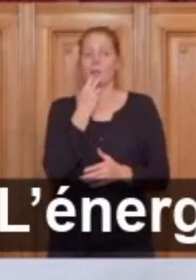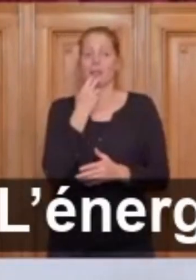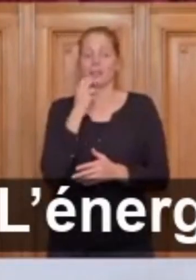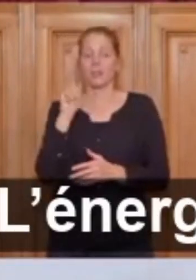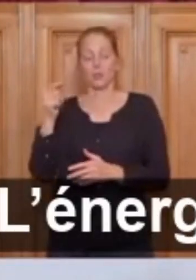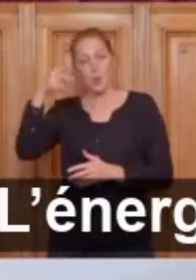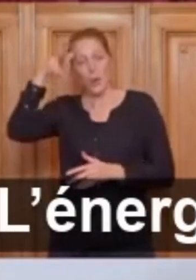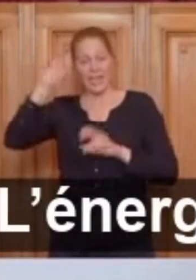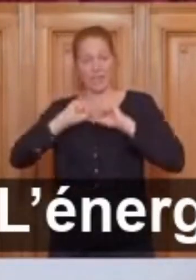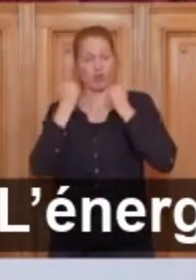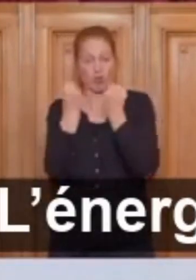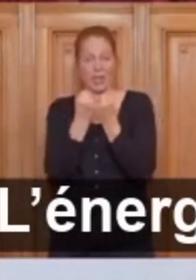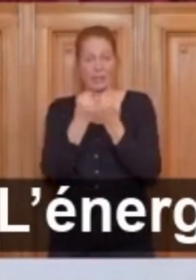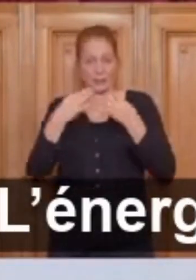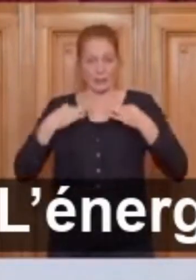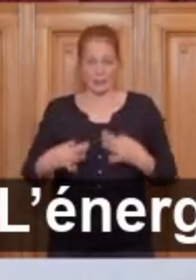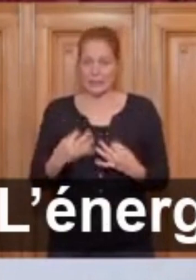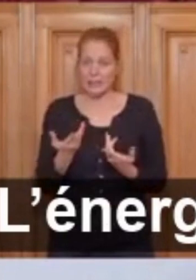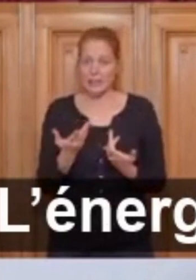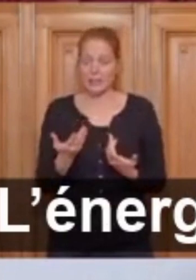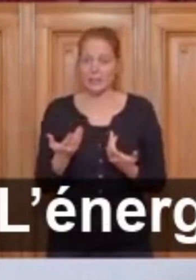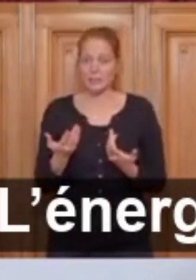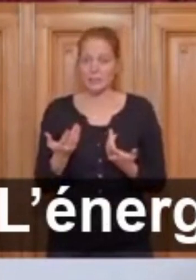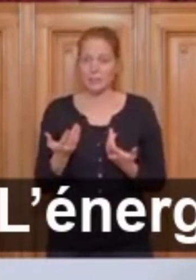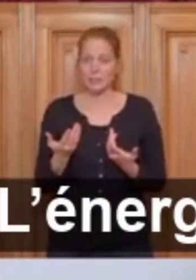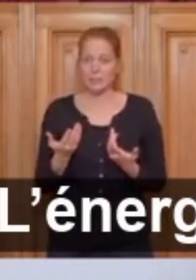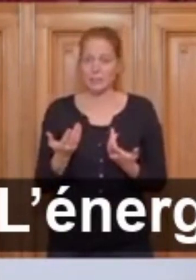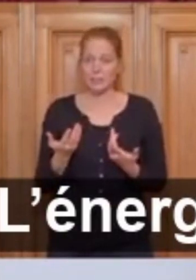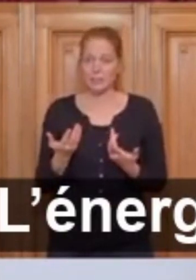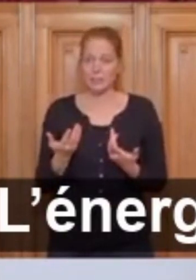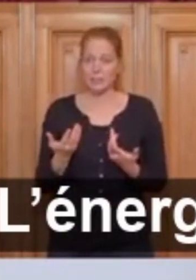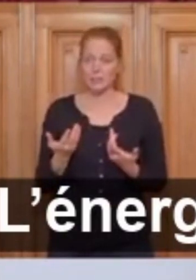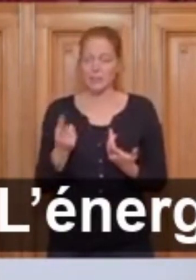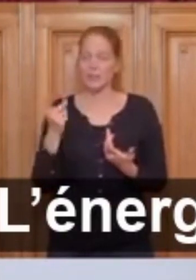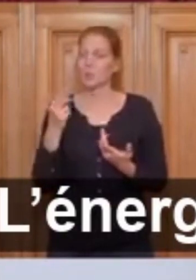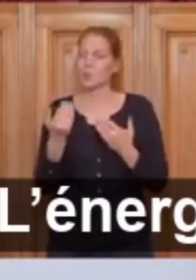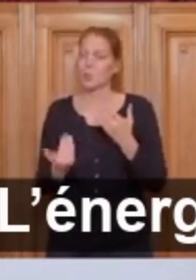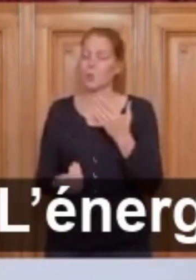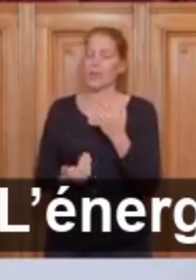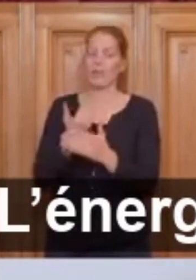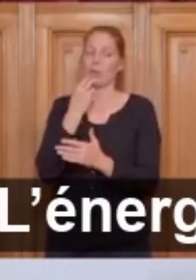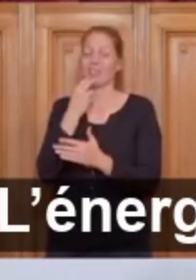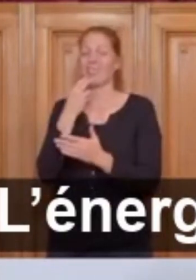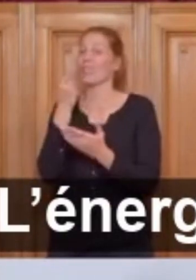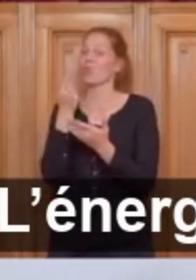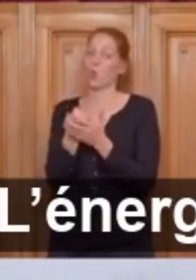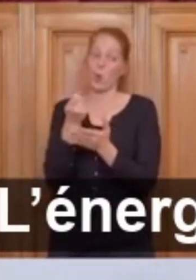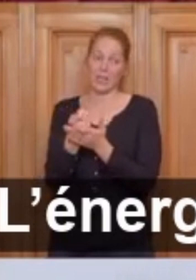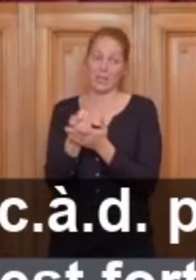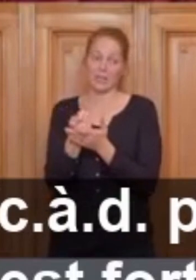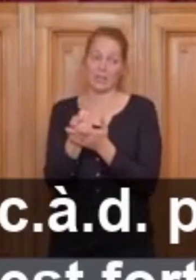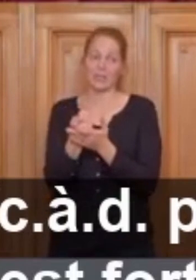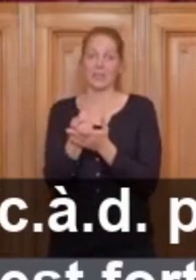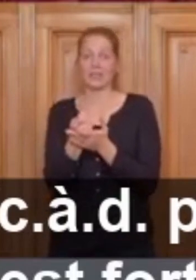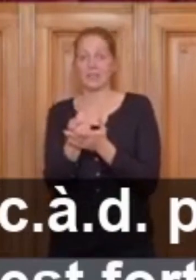ich Herr Staatsminister, nicht direkt, aber gleich. Die erneuerbare Energie ist teuer, sie ist